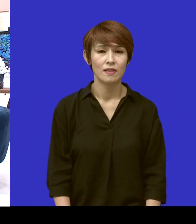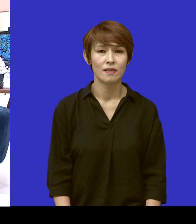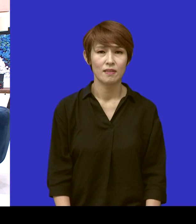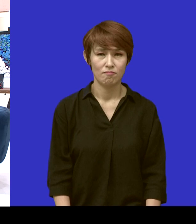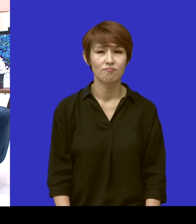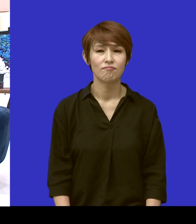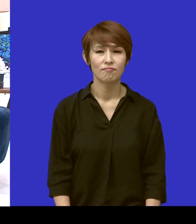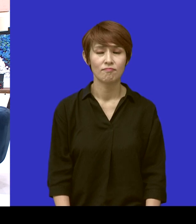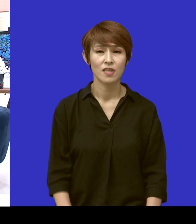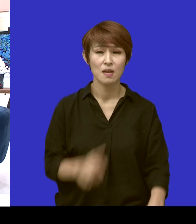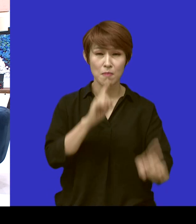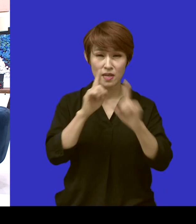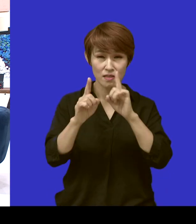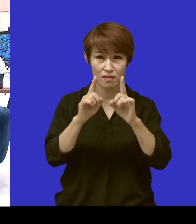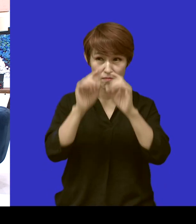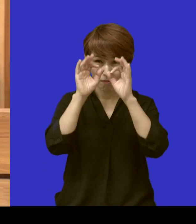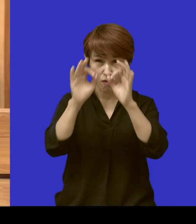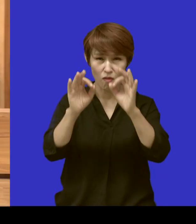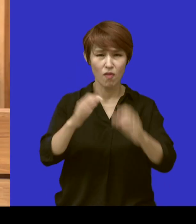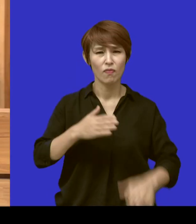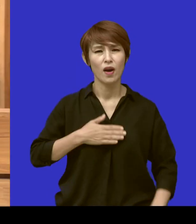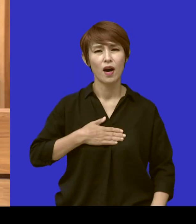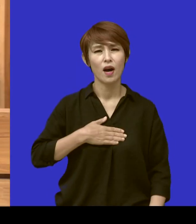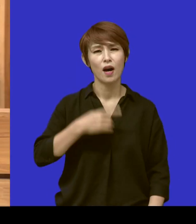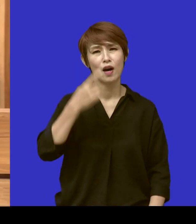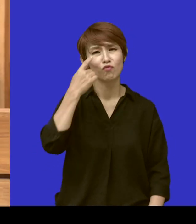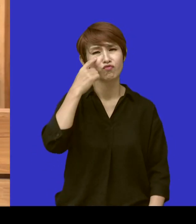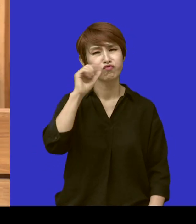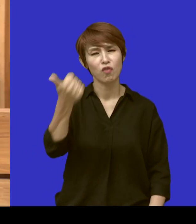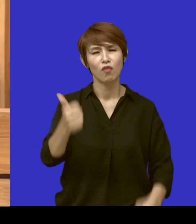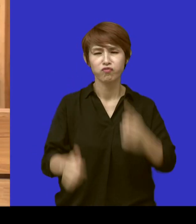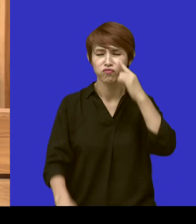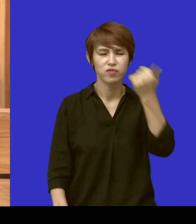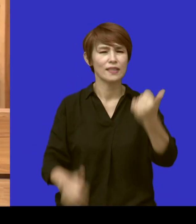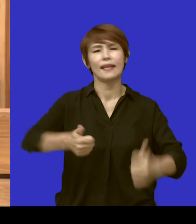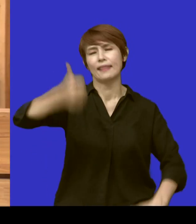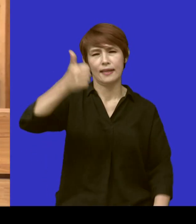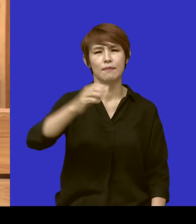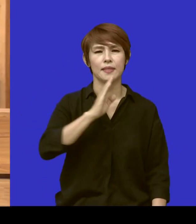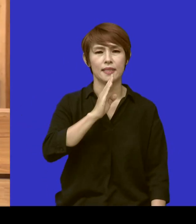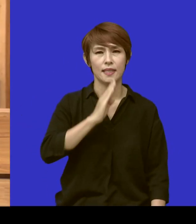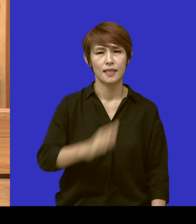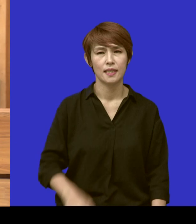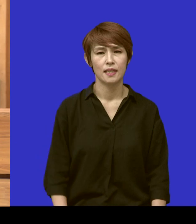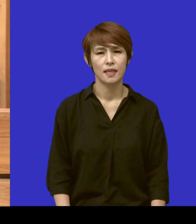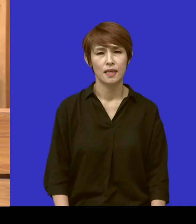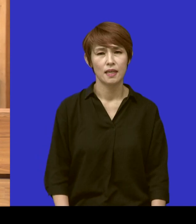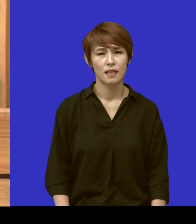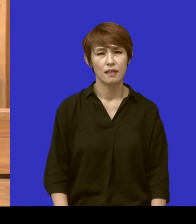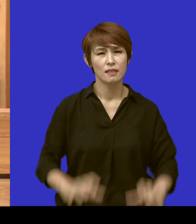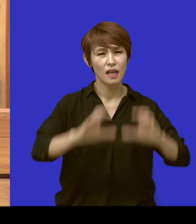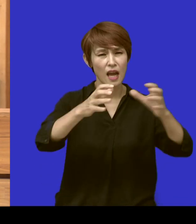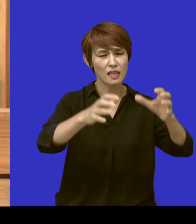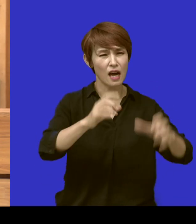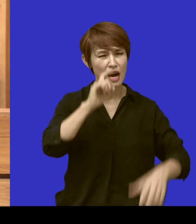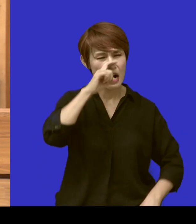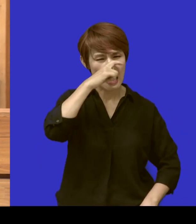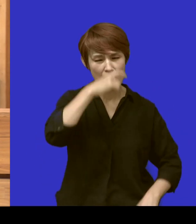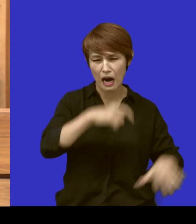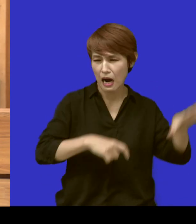그 말씀대로라면 저는 이미 두 눈을 다 잃어야 하고 이 세상의 그 더러운 소리들을 다 듣고